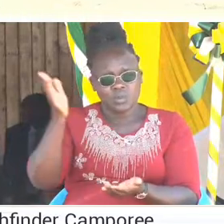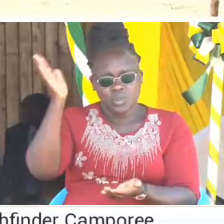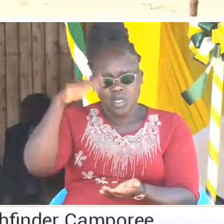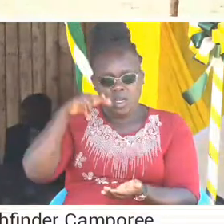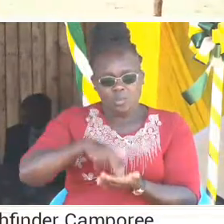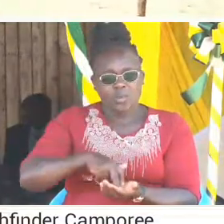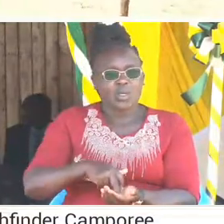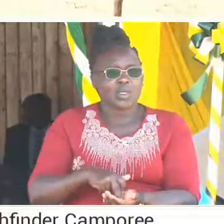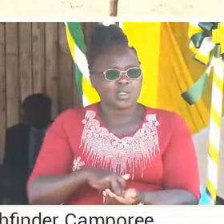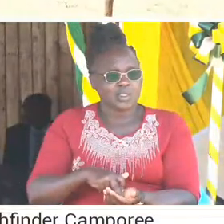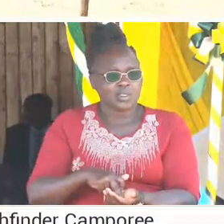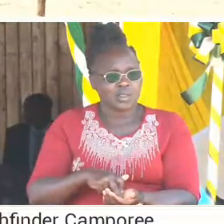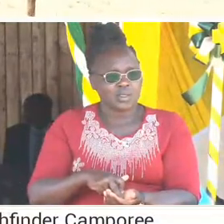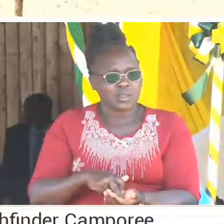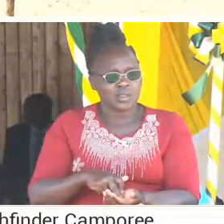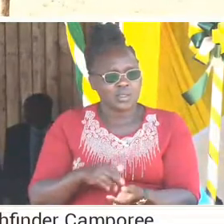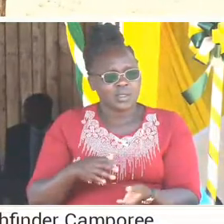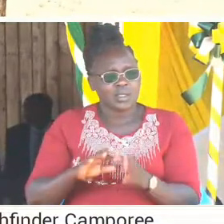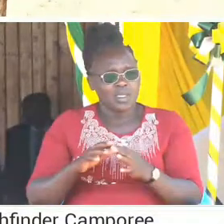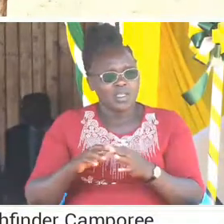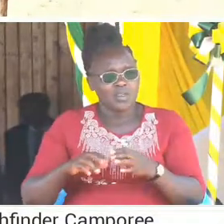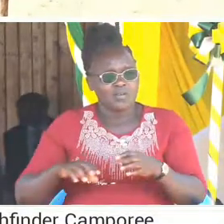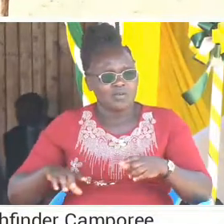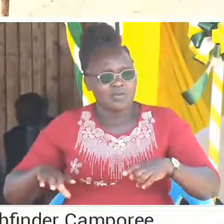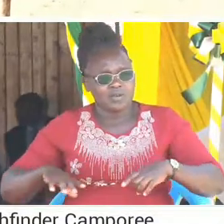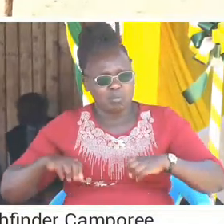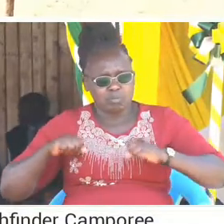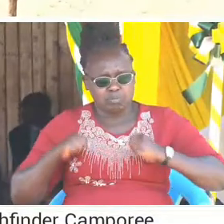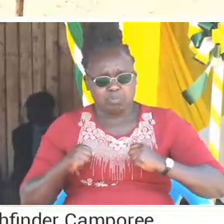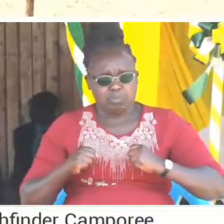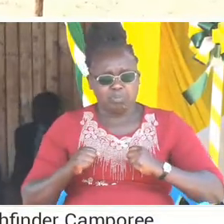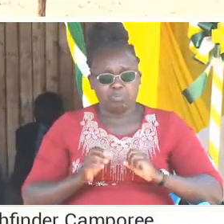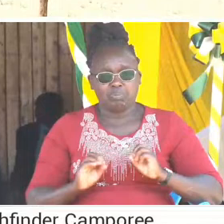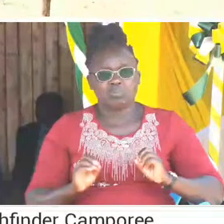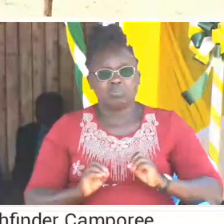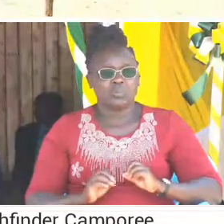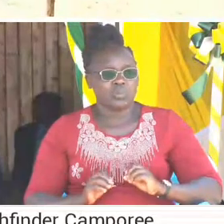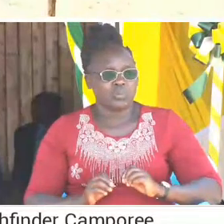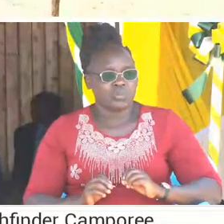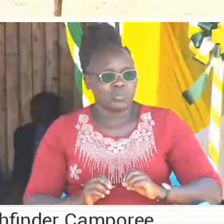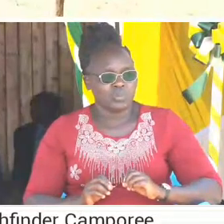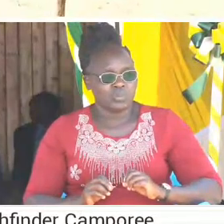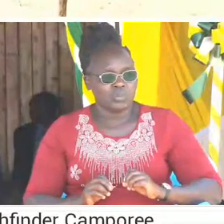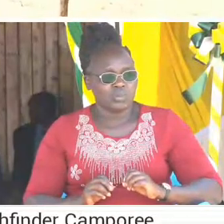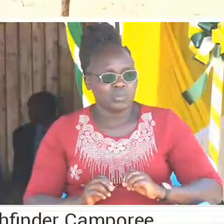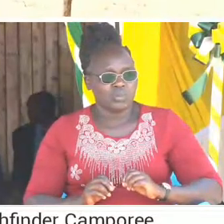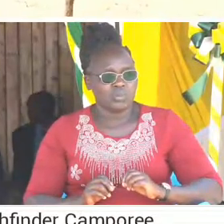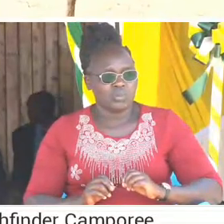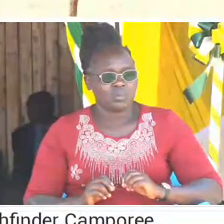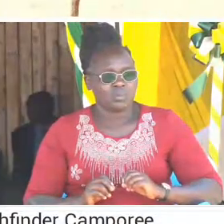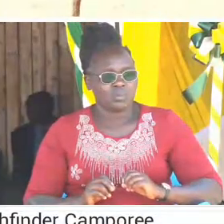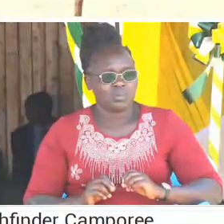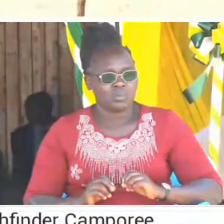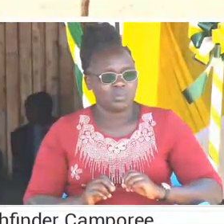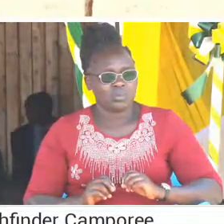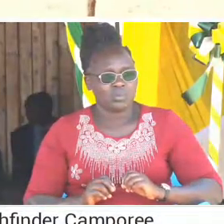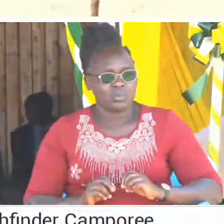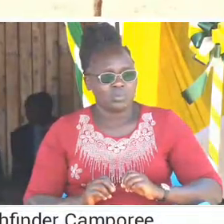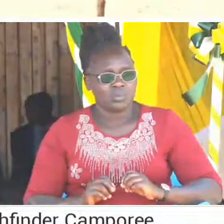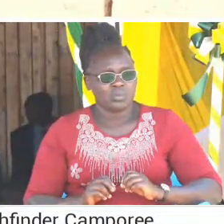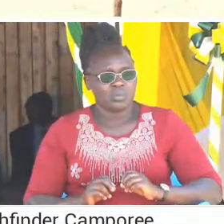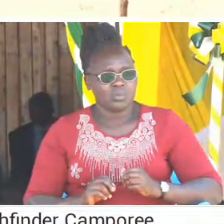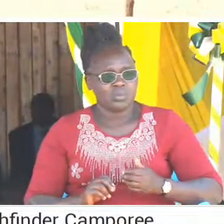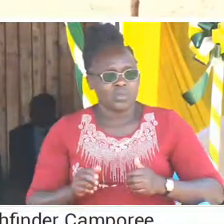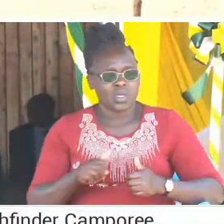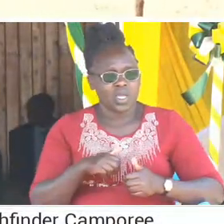Kwa hiyo unaporuka kama hujaikaza, ukishuka unaweza usishuke vizuri. Na unaweza ukadhani hapa sinaruka, ni padogo. Kuna wale watu